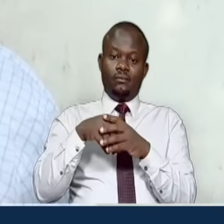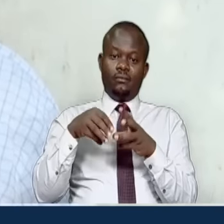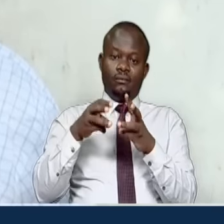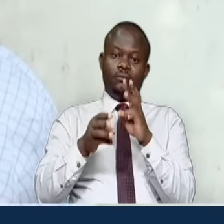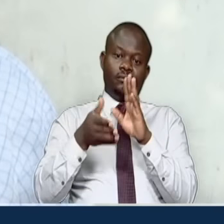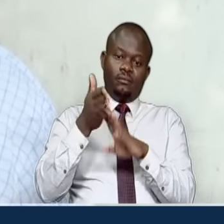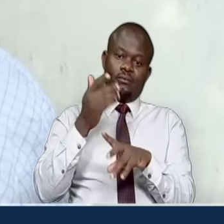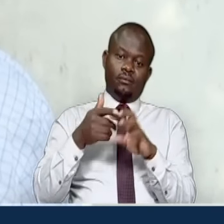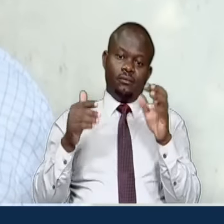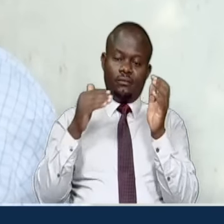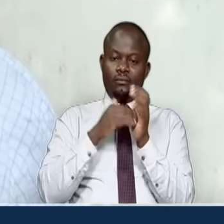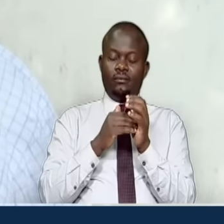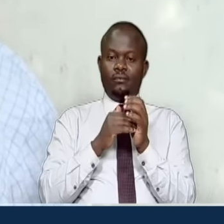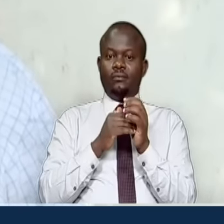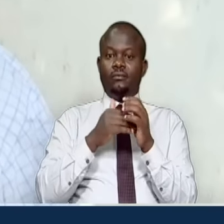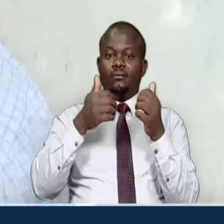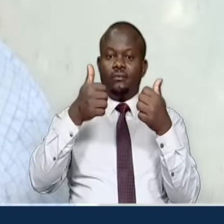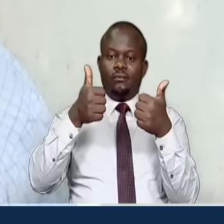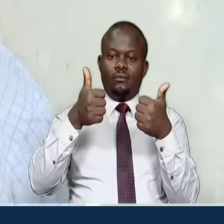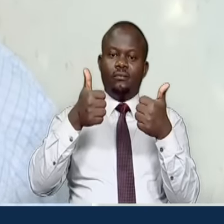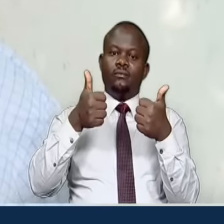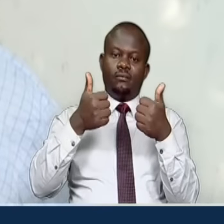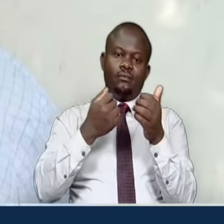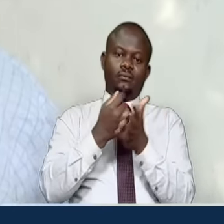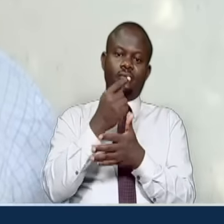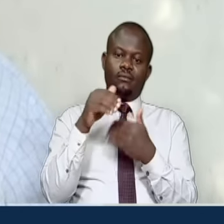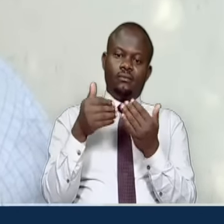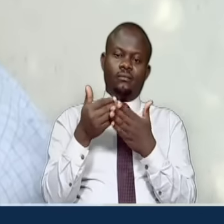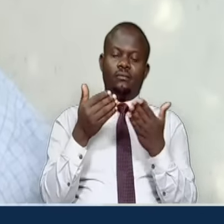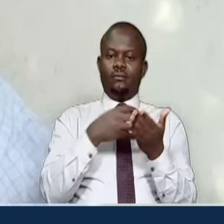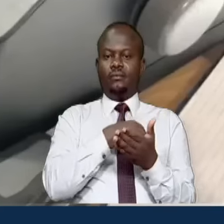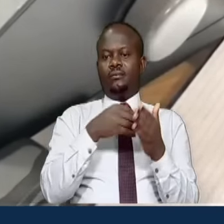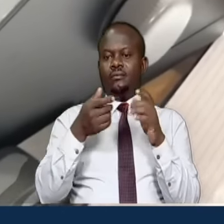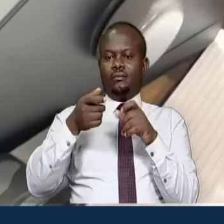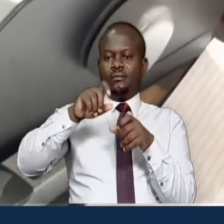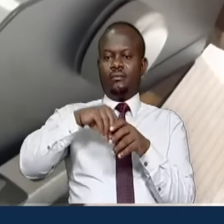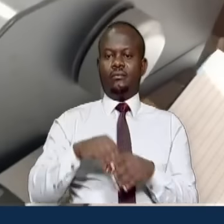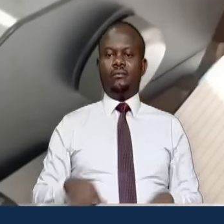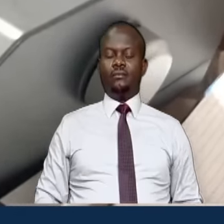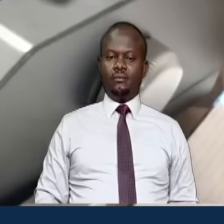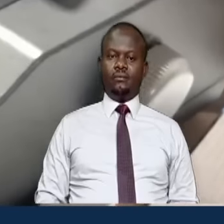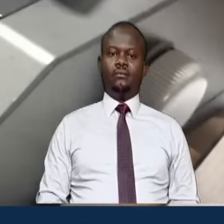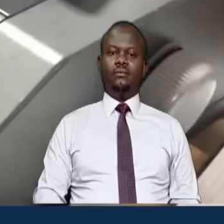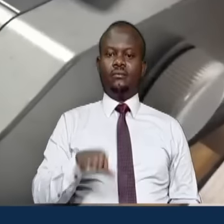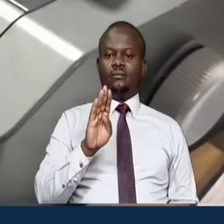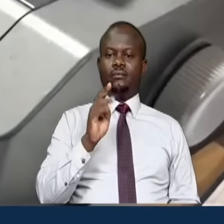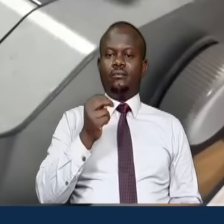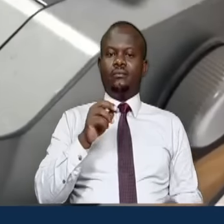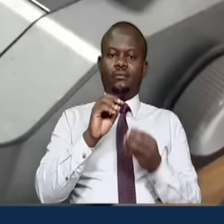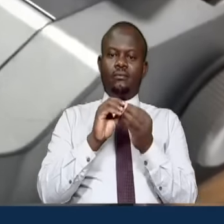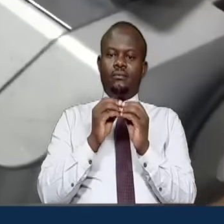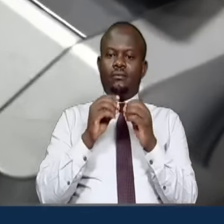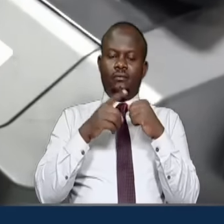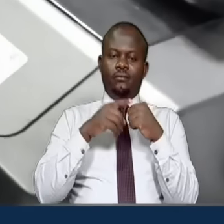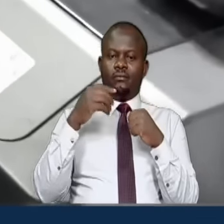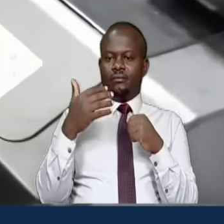bwihuse kandi buboneye bituma ubukungu bwiyongera. Mu ibwiriza rya BNR nimero